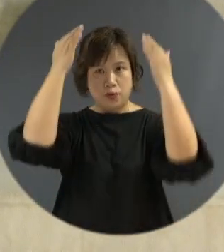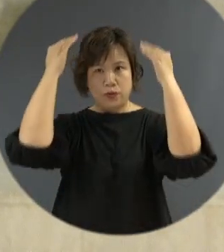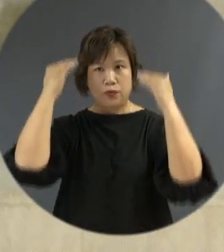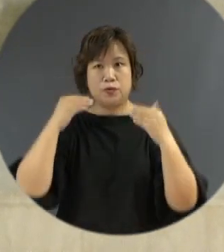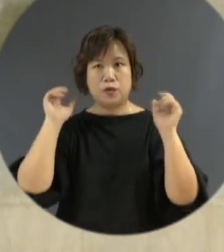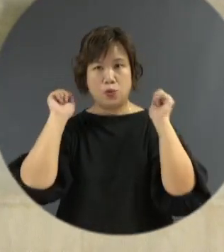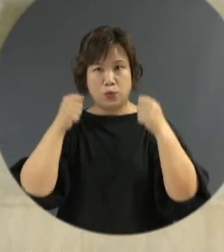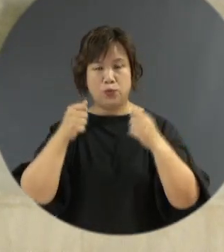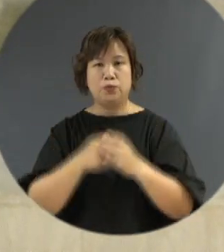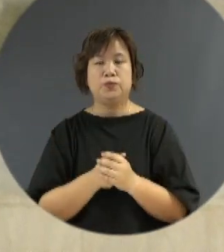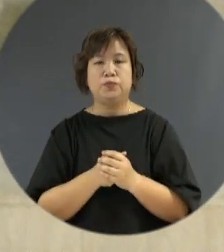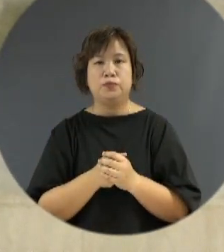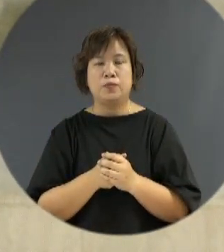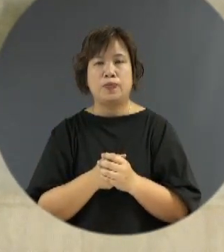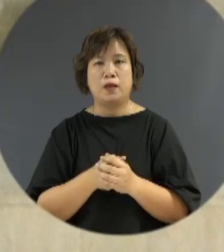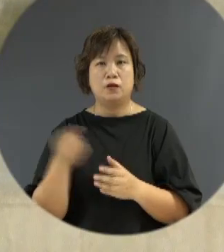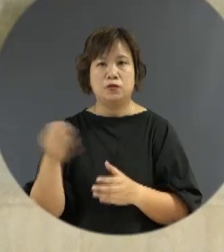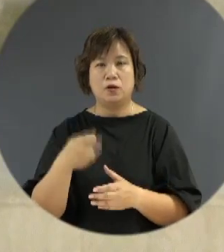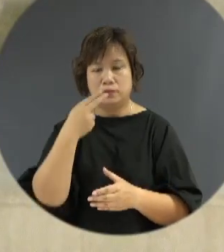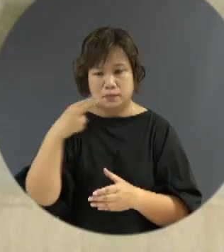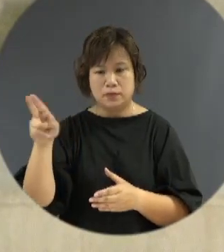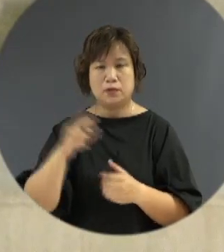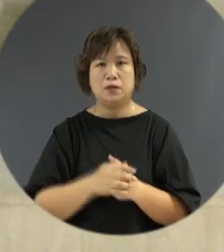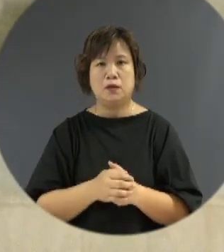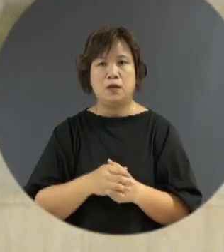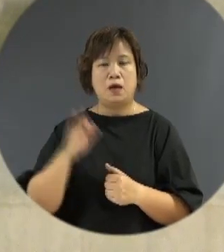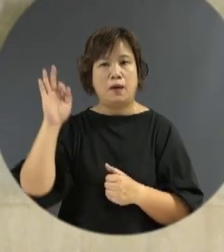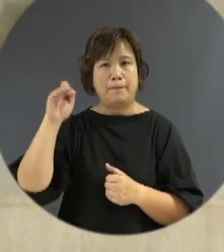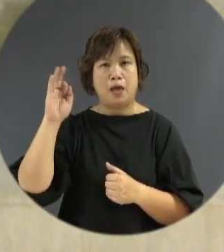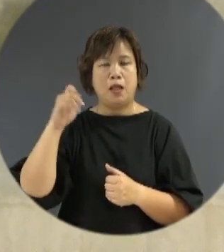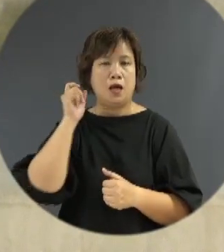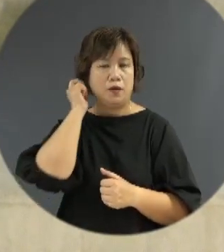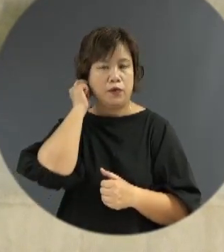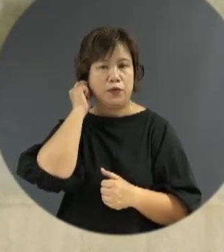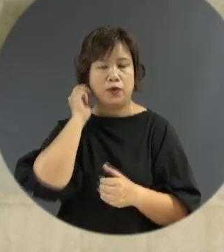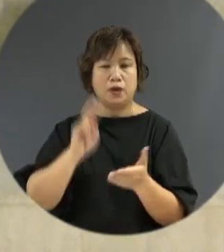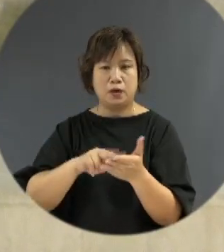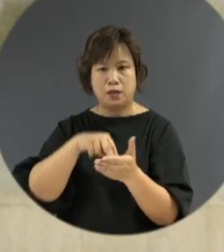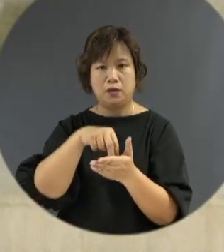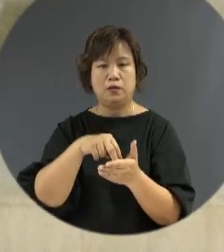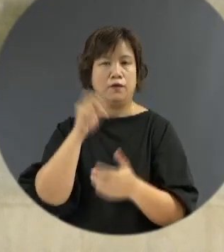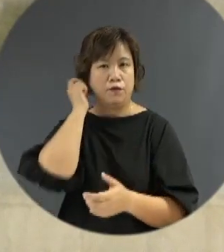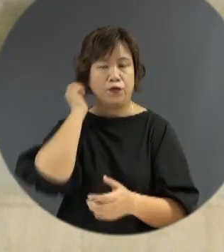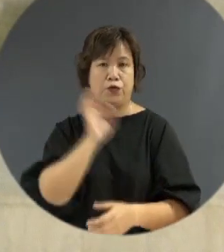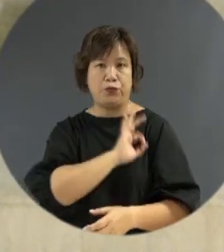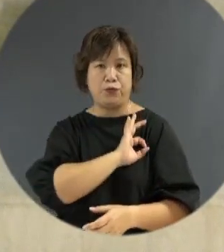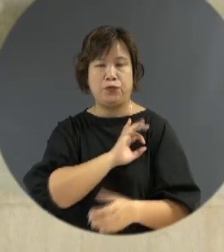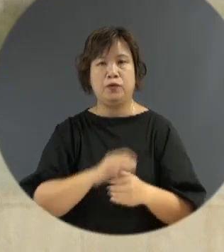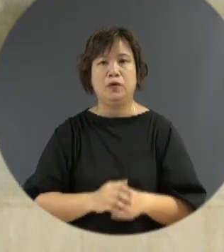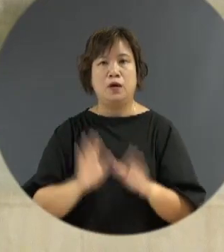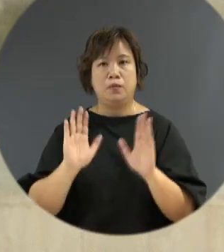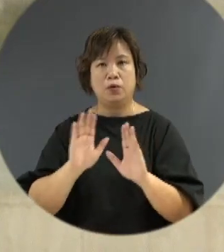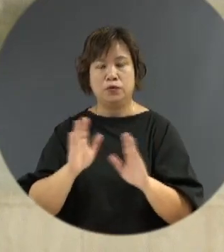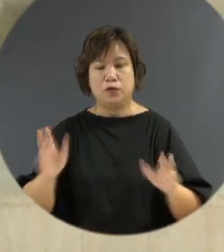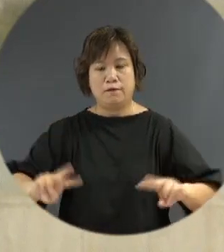时他亦号召巴黎妇女组织仁爱妇女会，协助推展